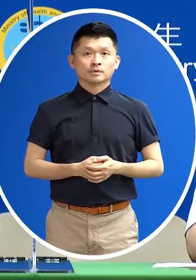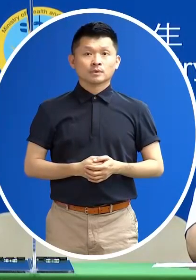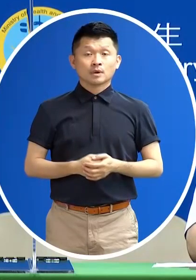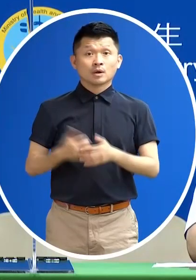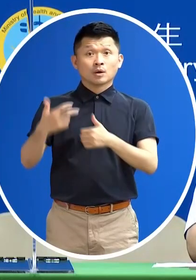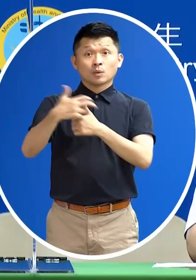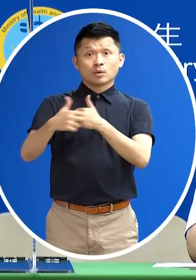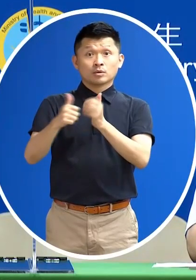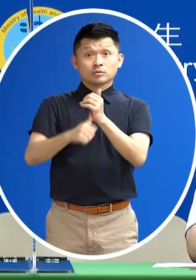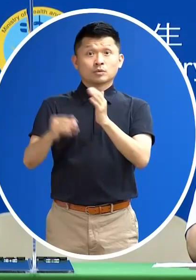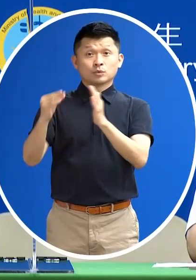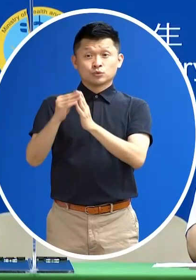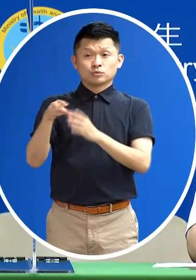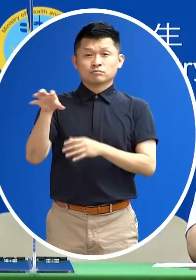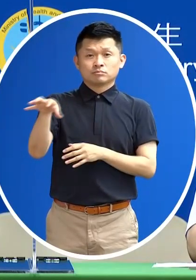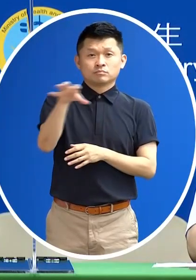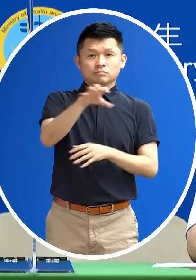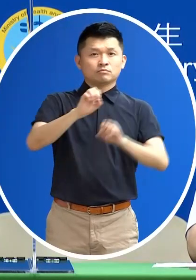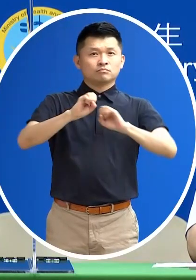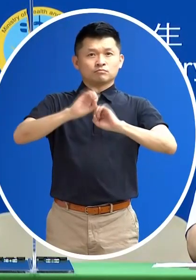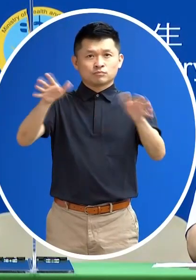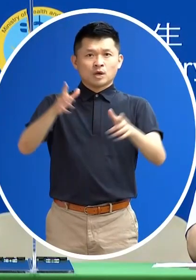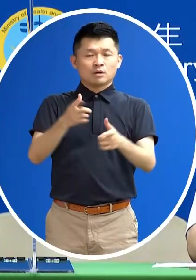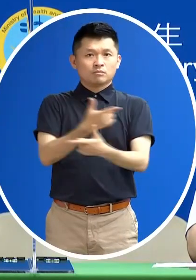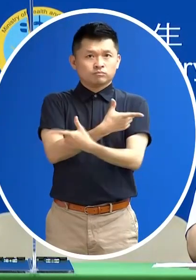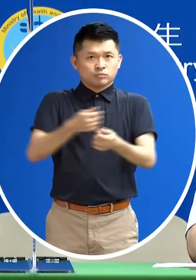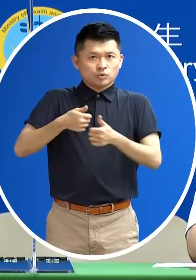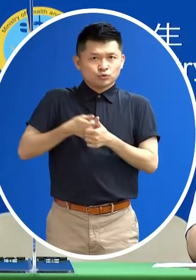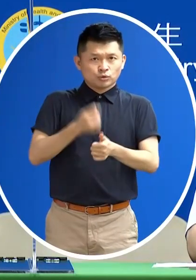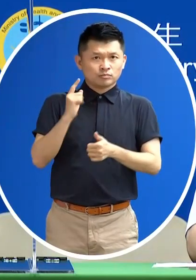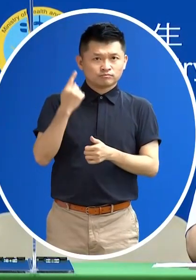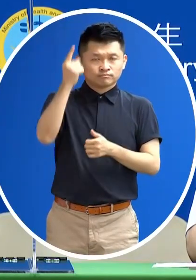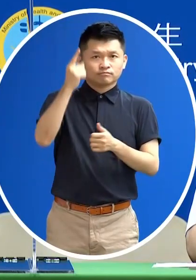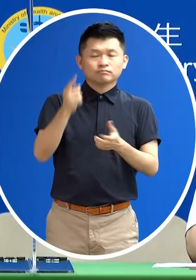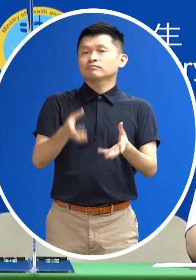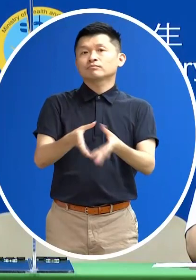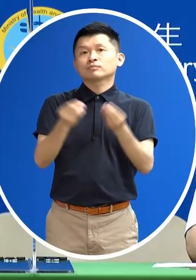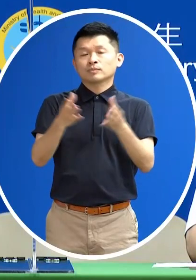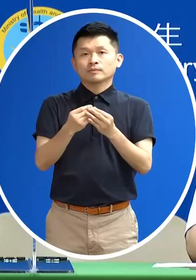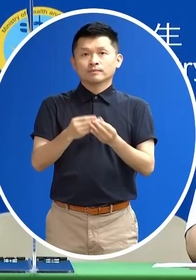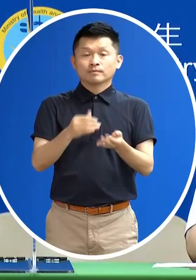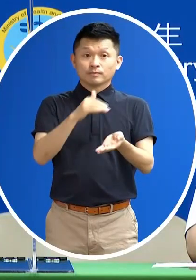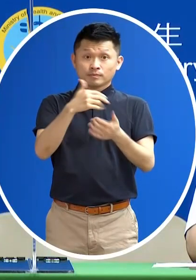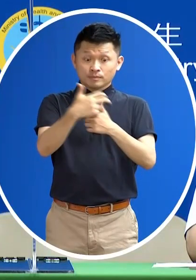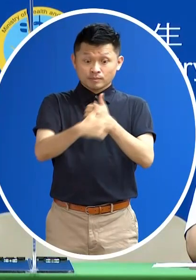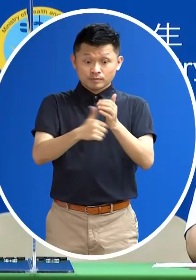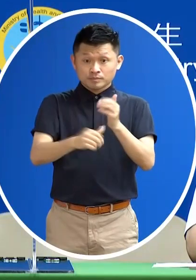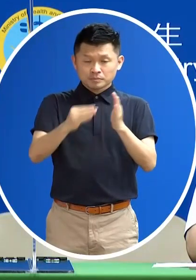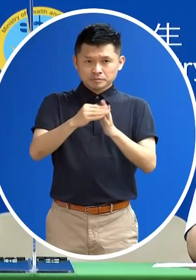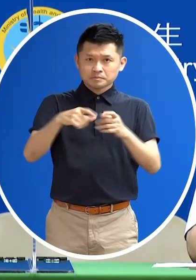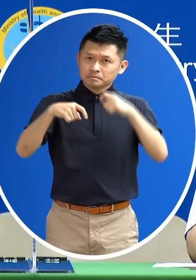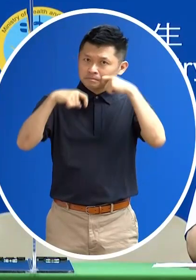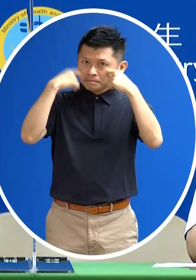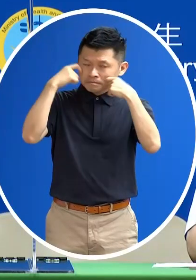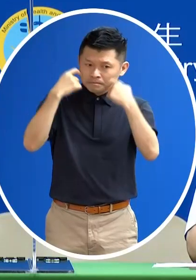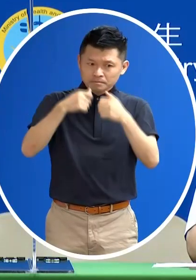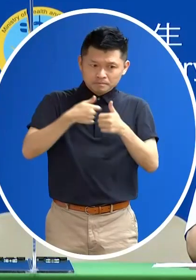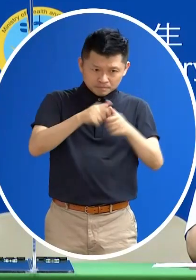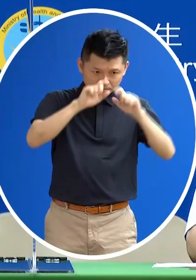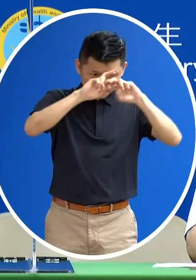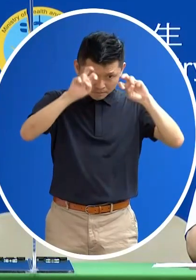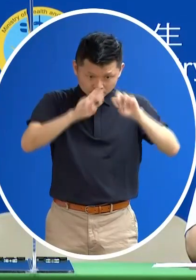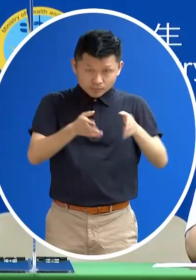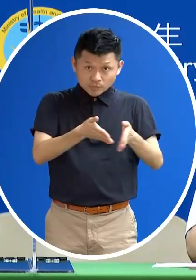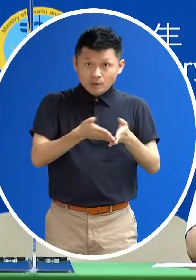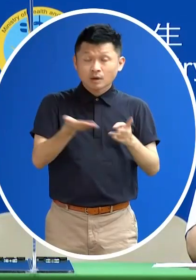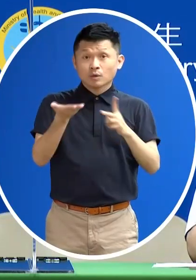卫生局要去回溯，这应该是各卫生局自己有本身主动去想要再了解，或者是因为一些可能从诊所